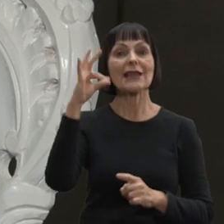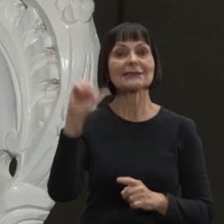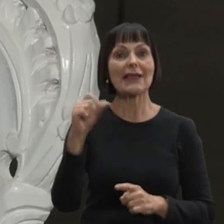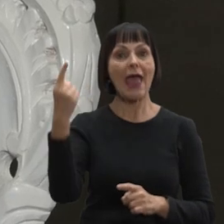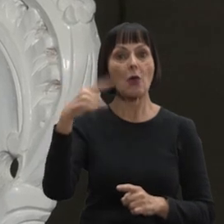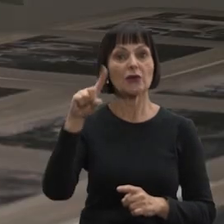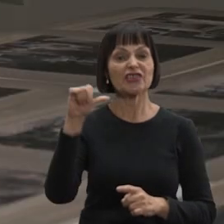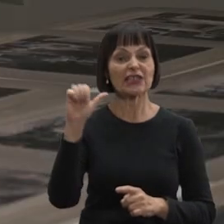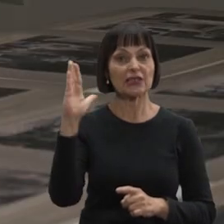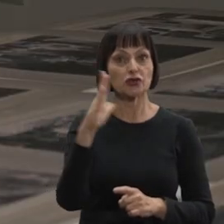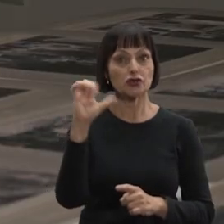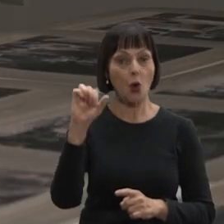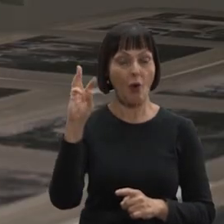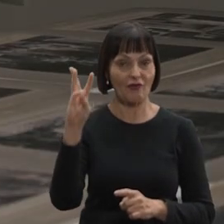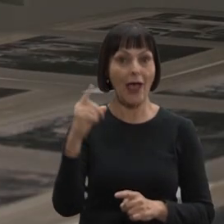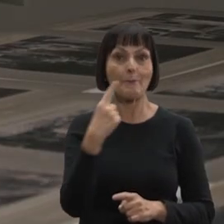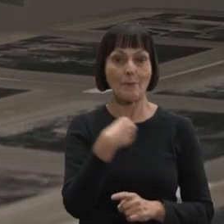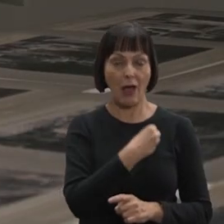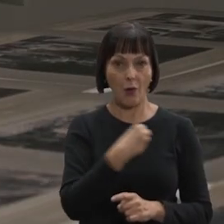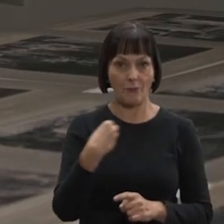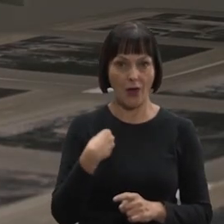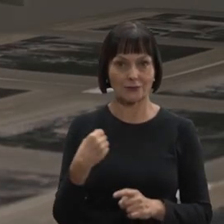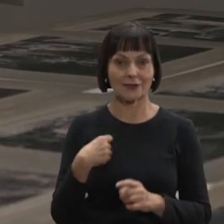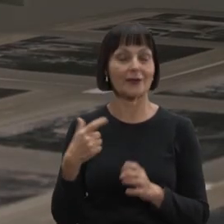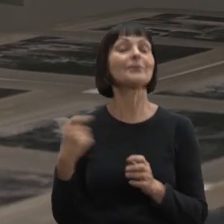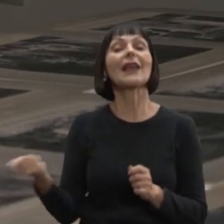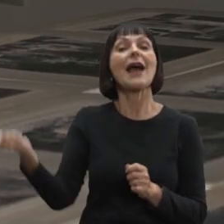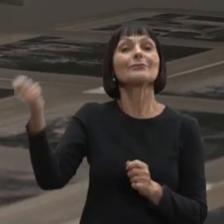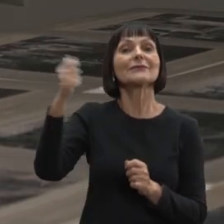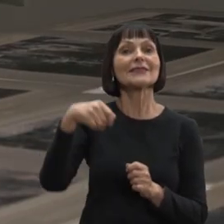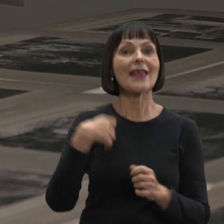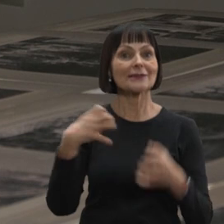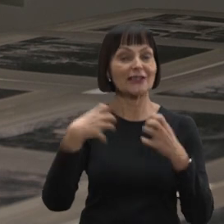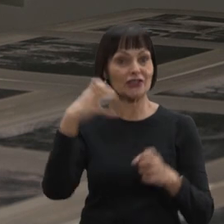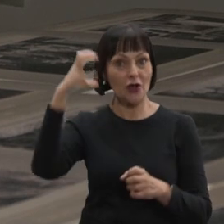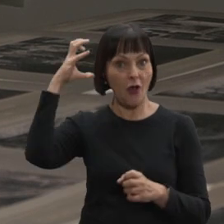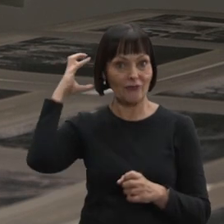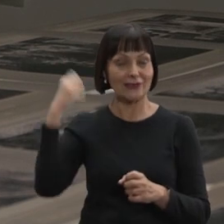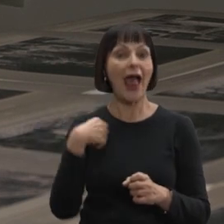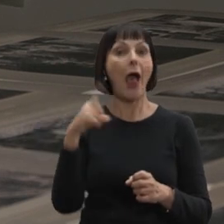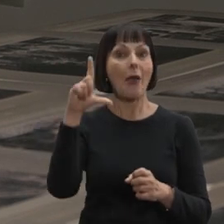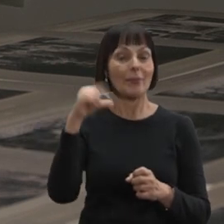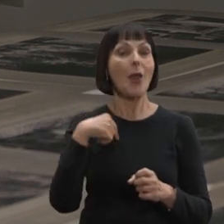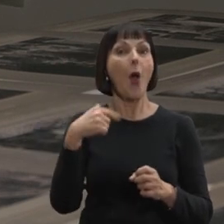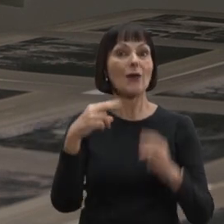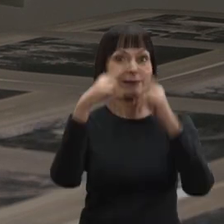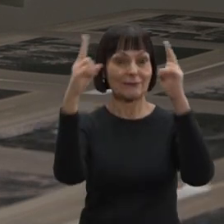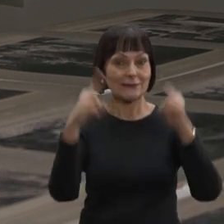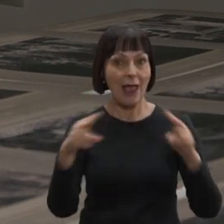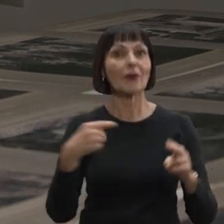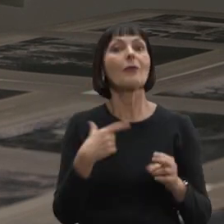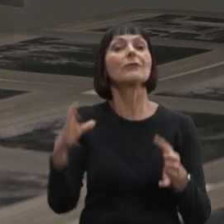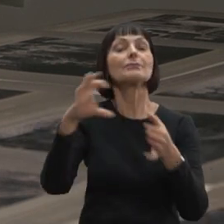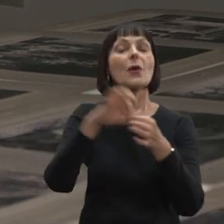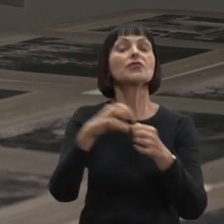Sędziszowie Małopolskim. Niewątpliwie przyjazd Czechowicza do Podhorzec miał związek z wybudowaniem przez hetmana